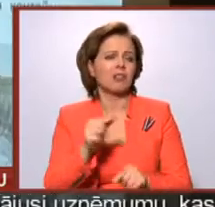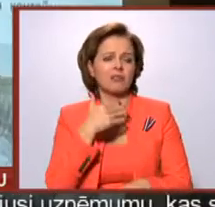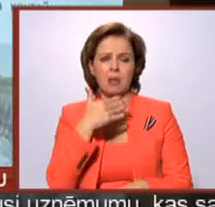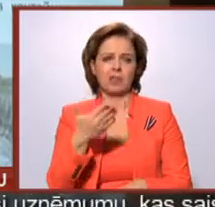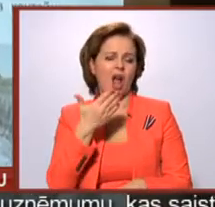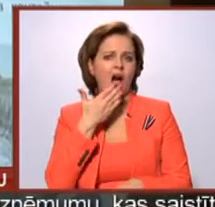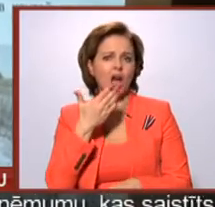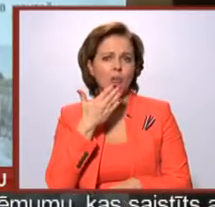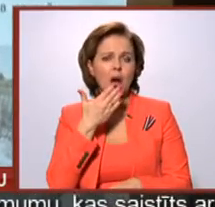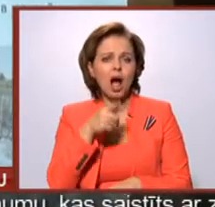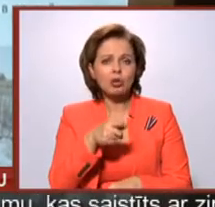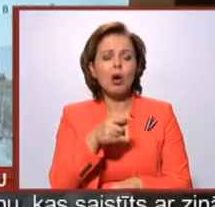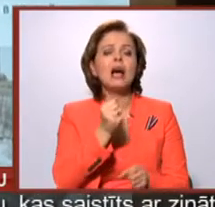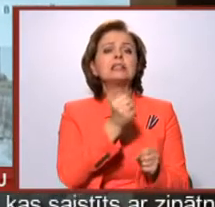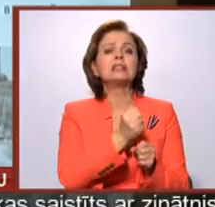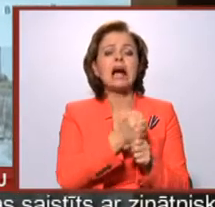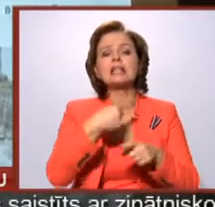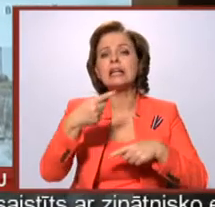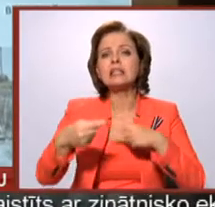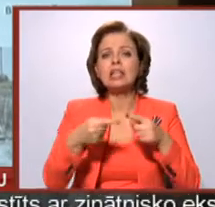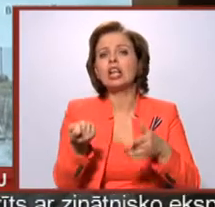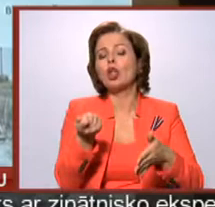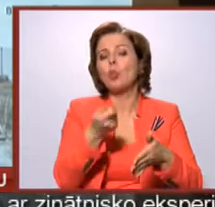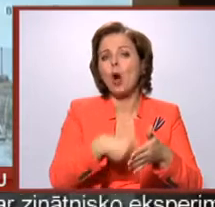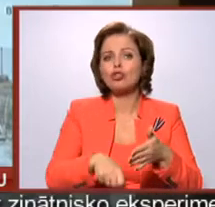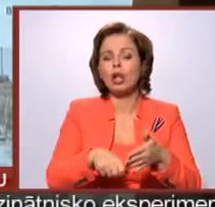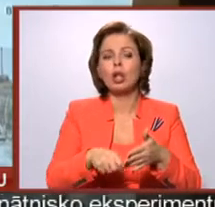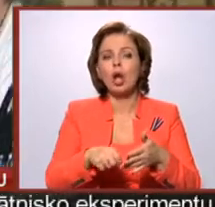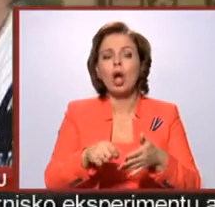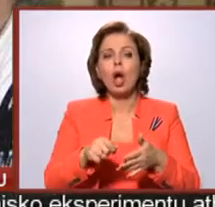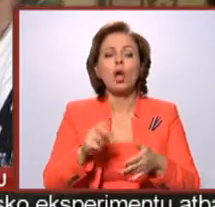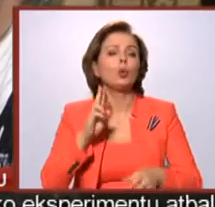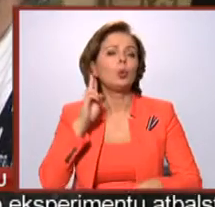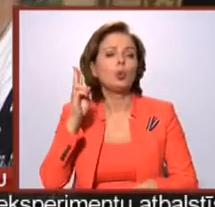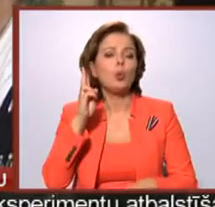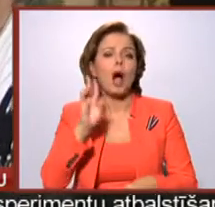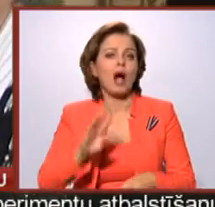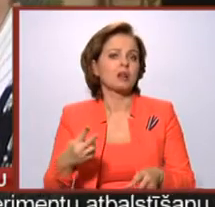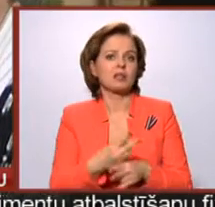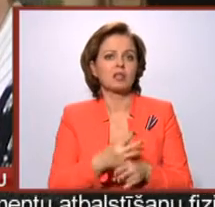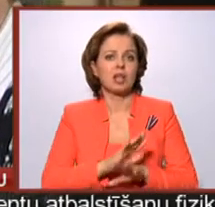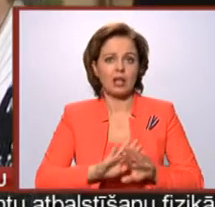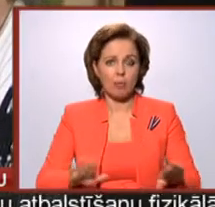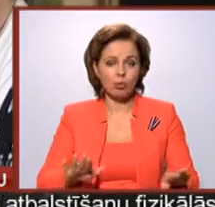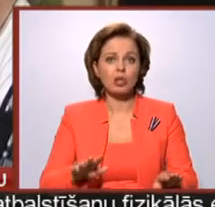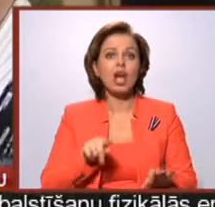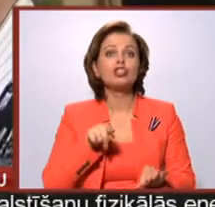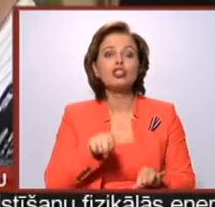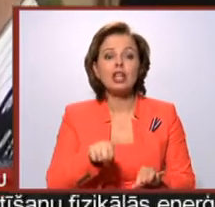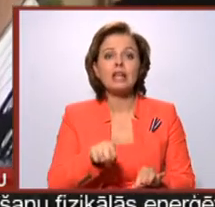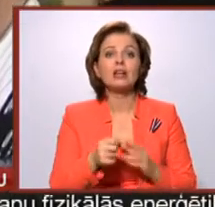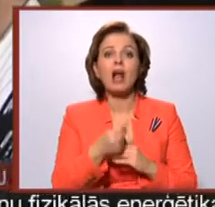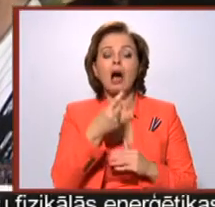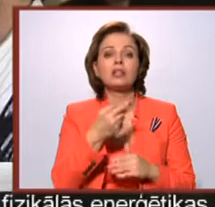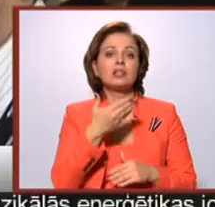aromātu. Koģenerācijas stacijas cikls būšot noslēgts un troksni neradīs. Tieši šie te pūstošie atkritumi rada šīs te smakas, un šī te